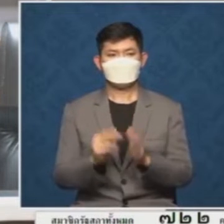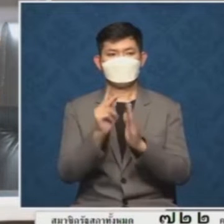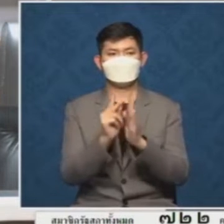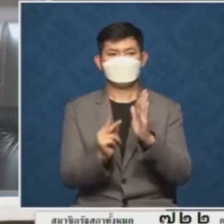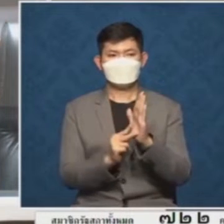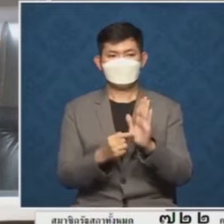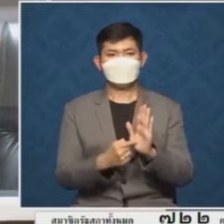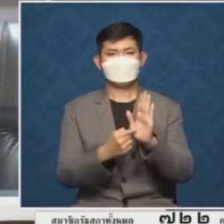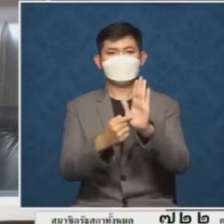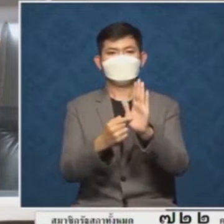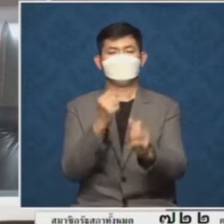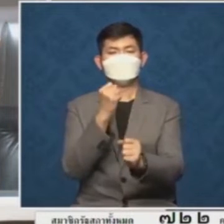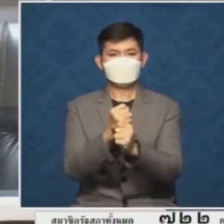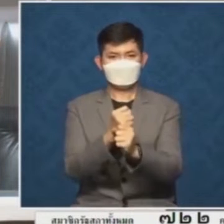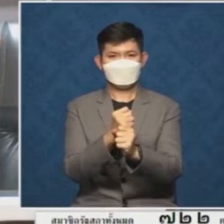บับนี้ขึ้นมา